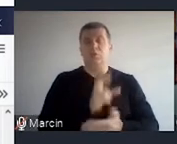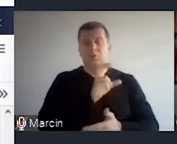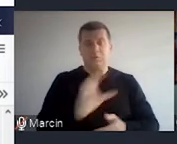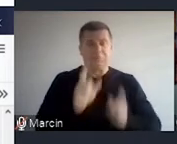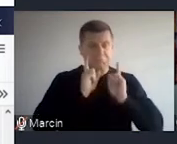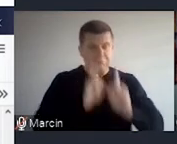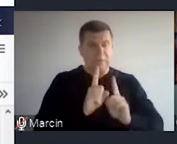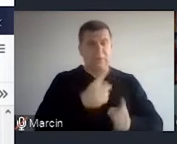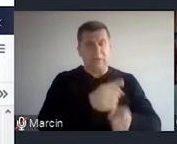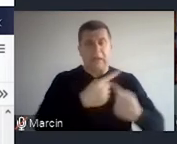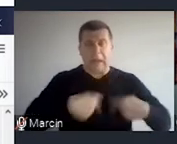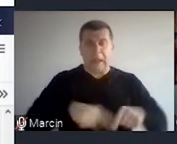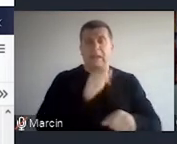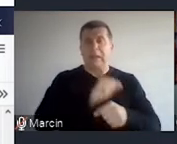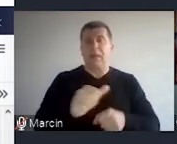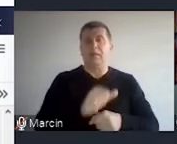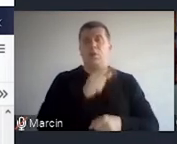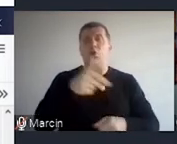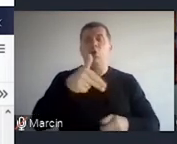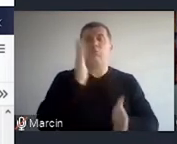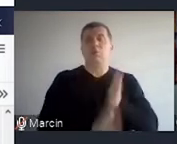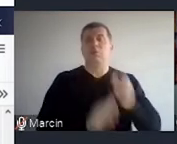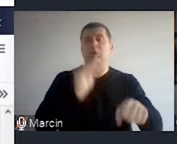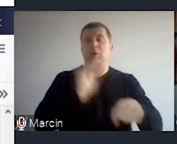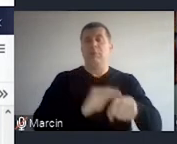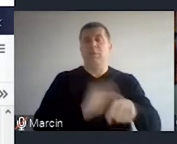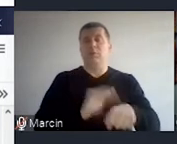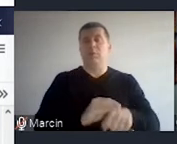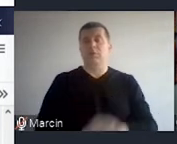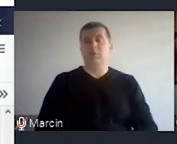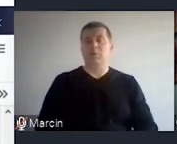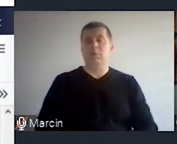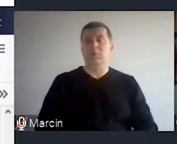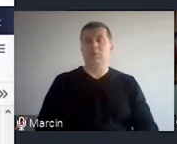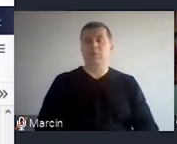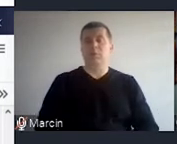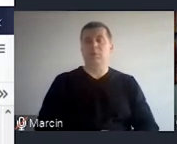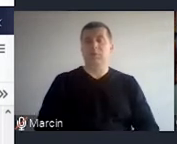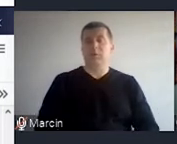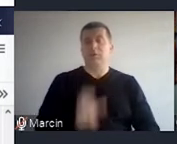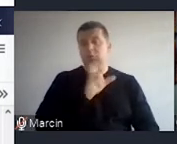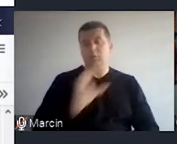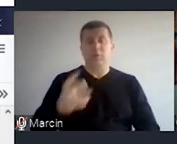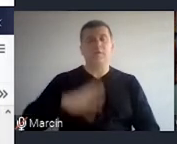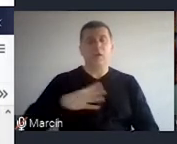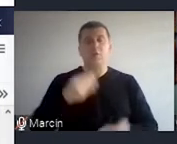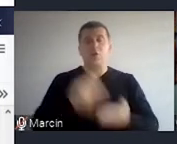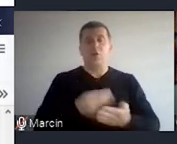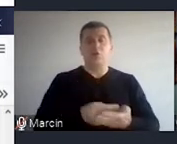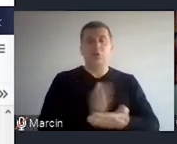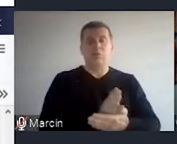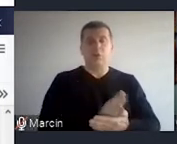właściwie realizowane są te uproszczone metody, czy wartość kosztów